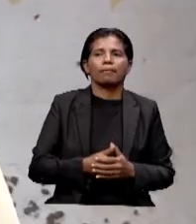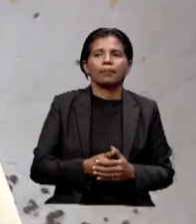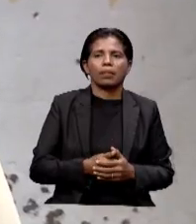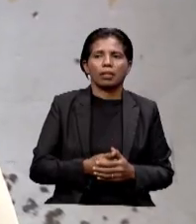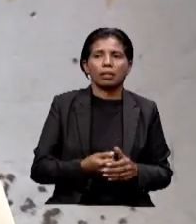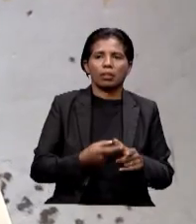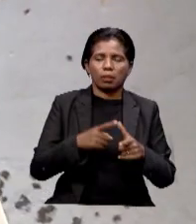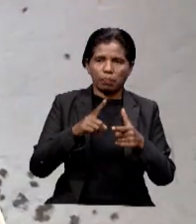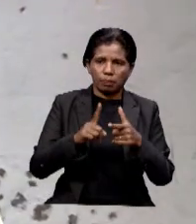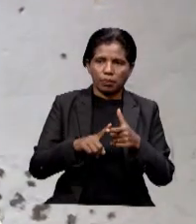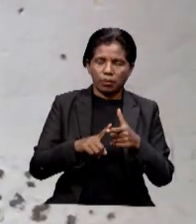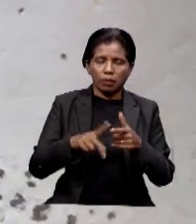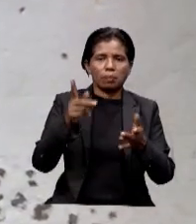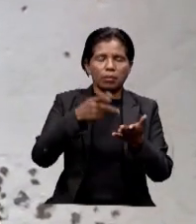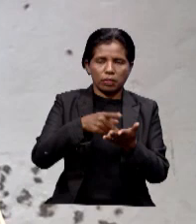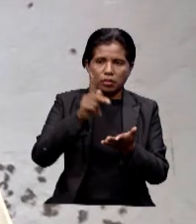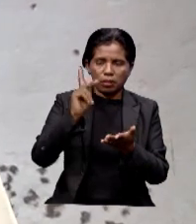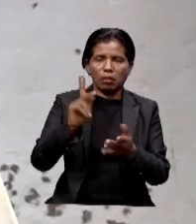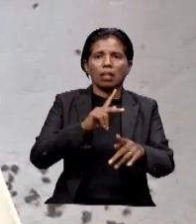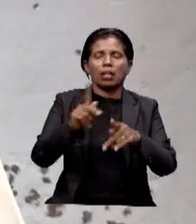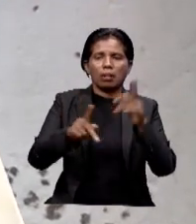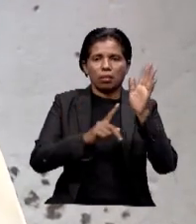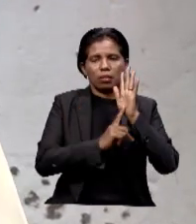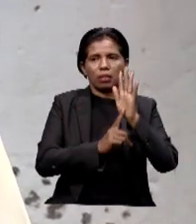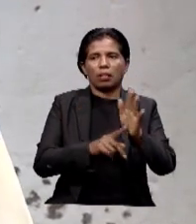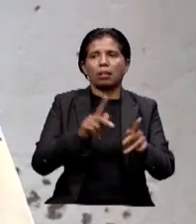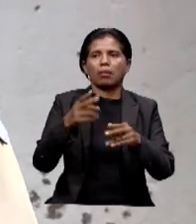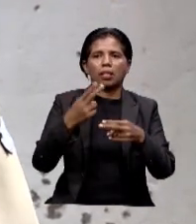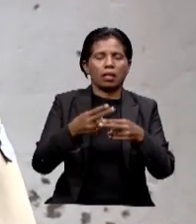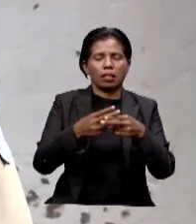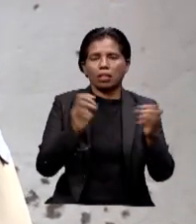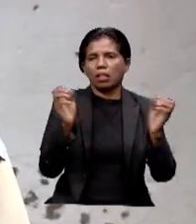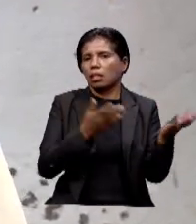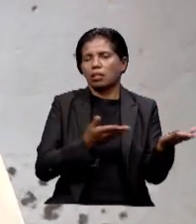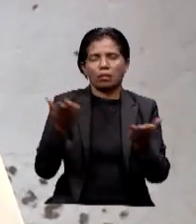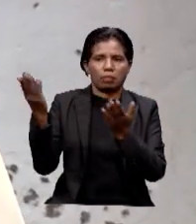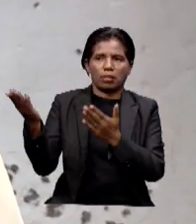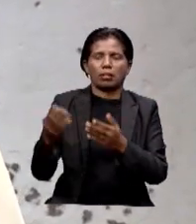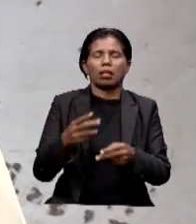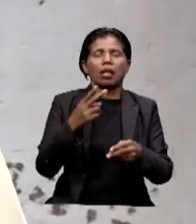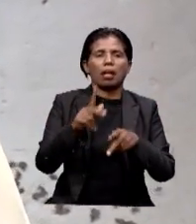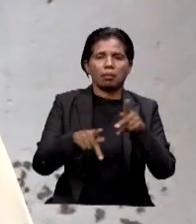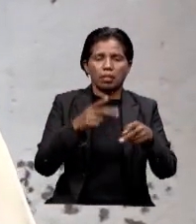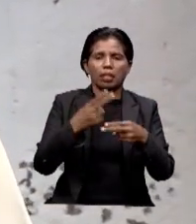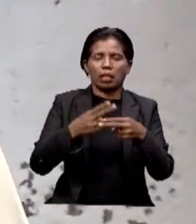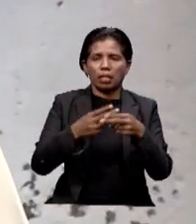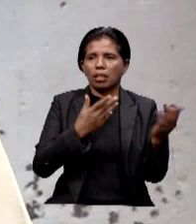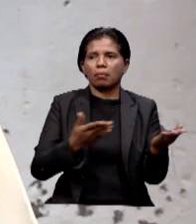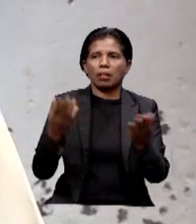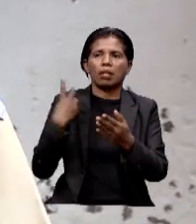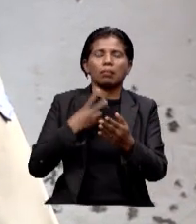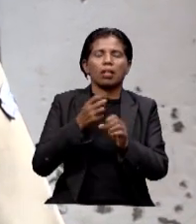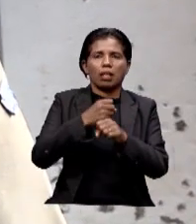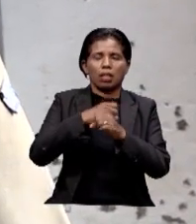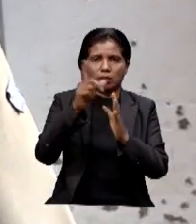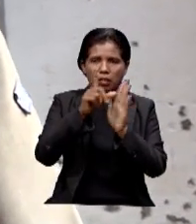Segundo, depois ia pagamento, ia reclamação mos balunia naran laba. Então, ida be reclamação, ida be laran laba, né, a minha halu lista,